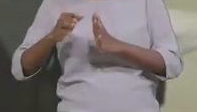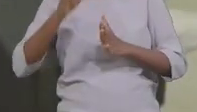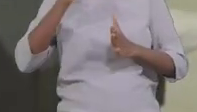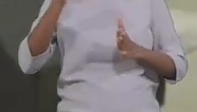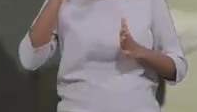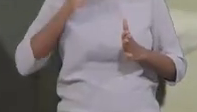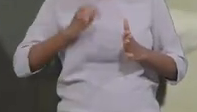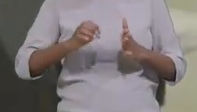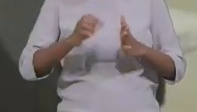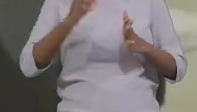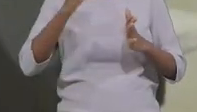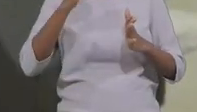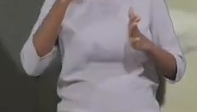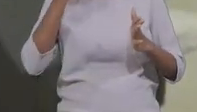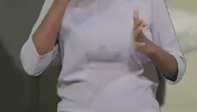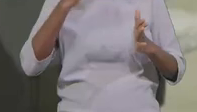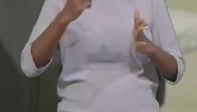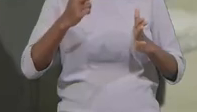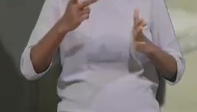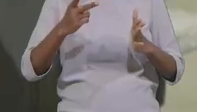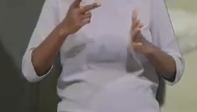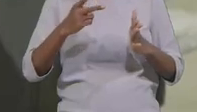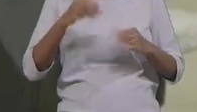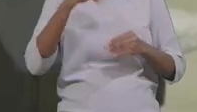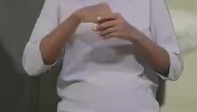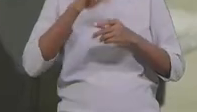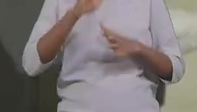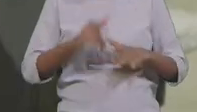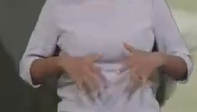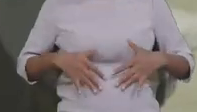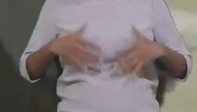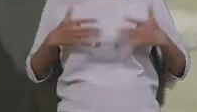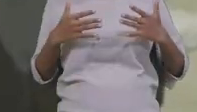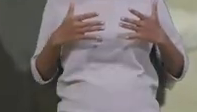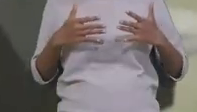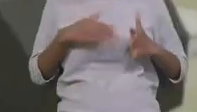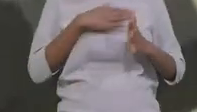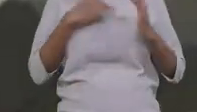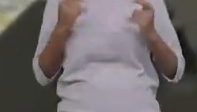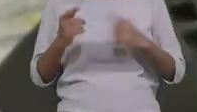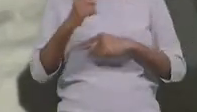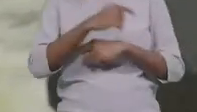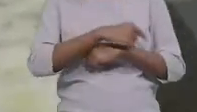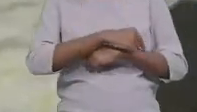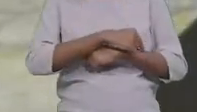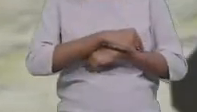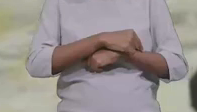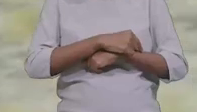grand plan. Que tu n'as jamais envisagé dans ta vie. Et